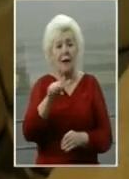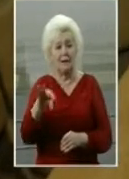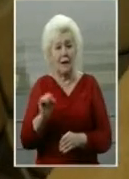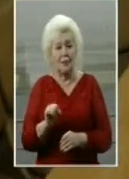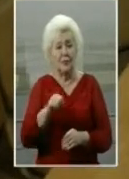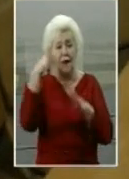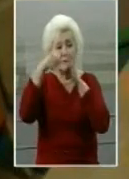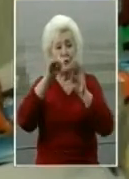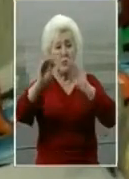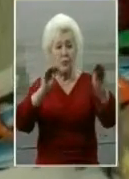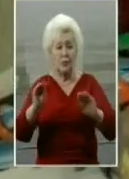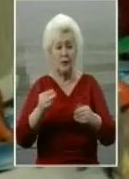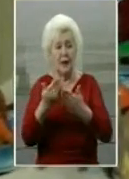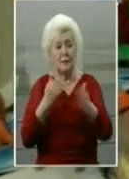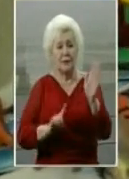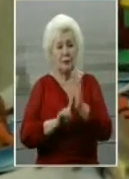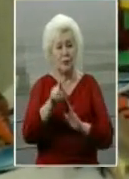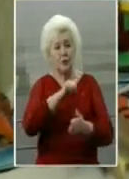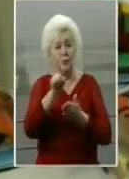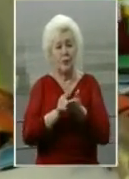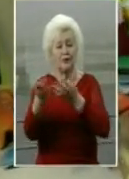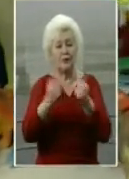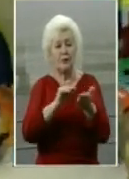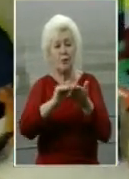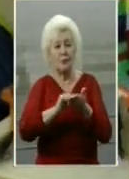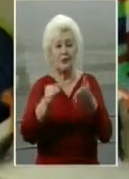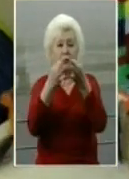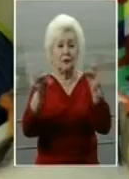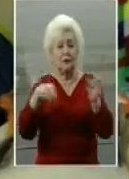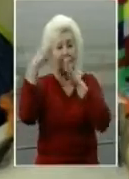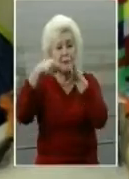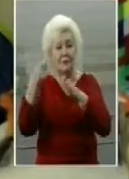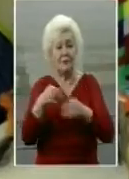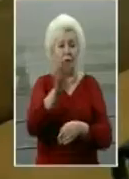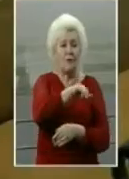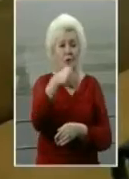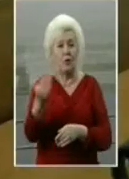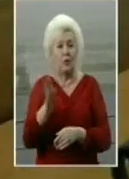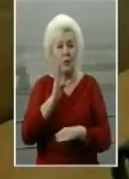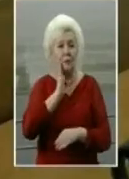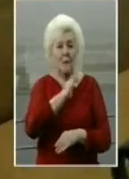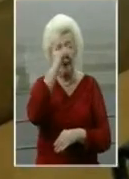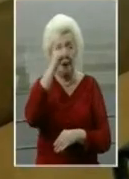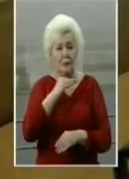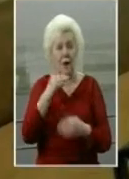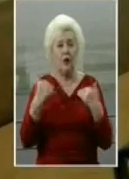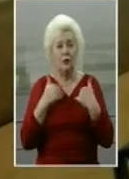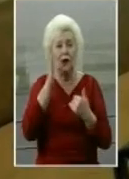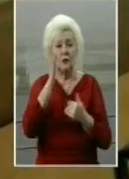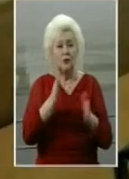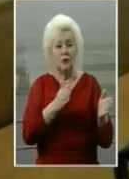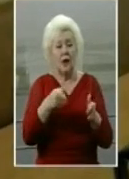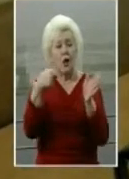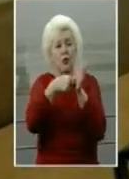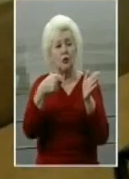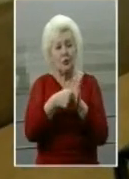Зйомка постановча. Перед початком обов'язково беремо письмовий дозвіл на зйомку в обох батьків. У нас буде готування.